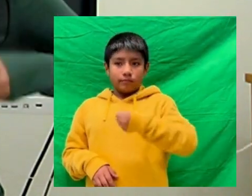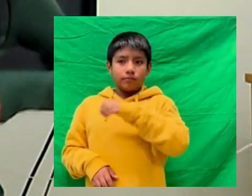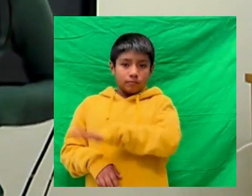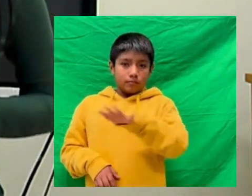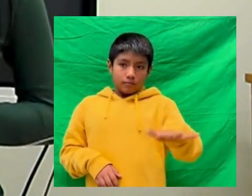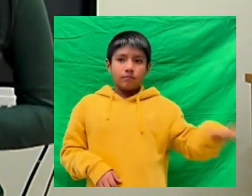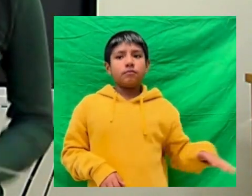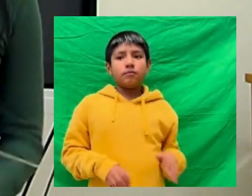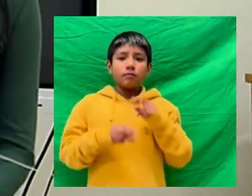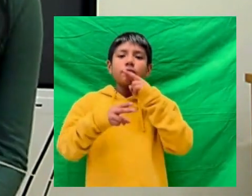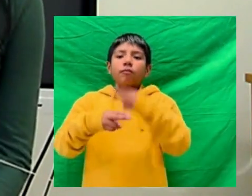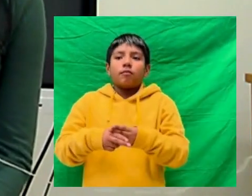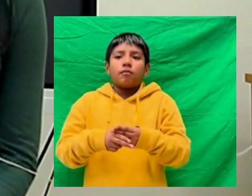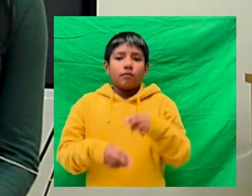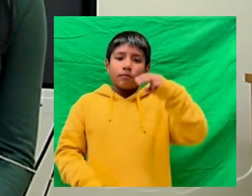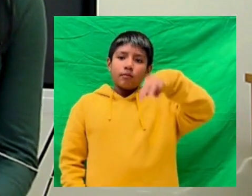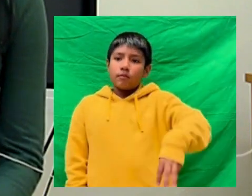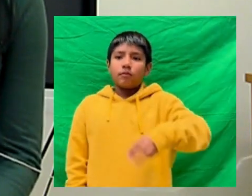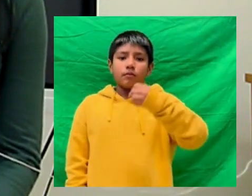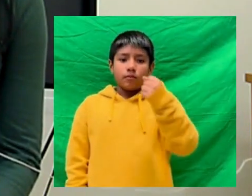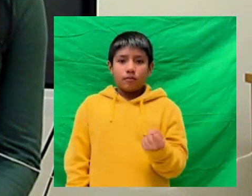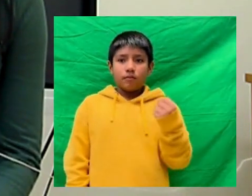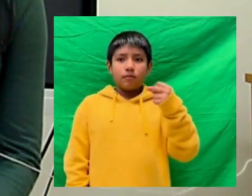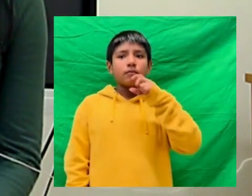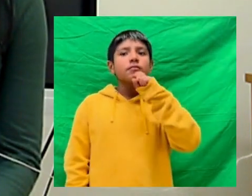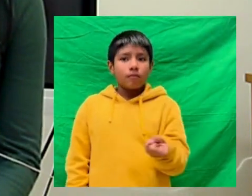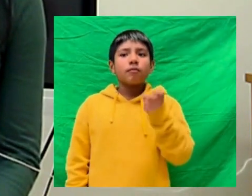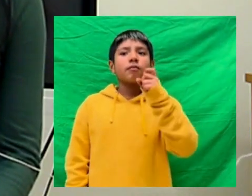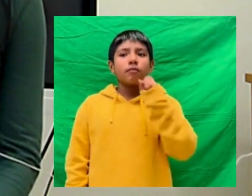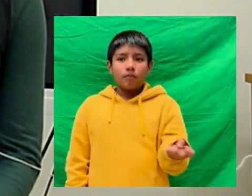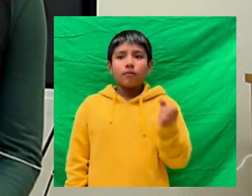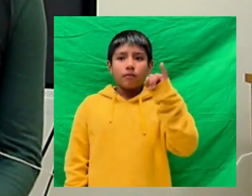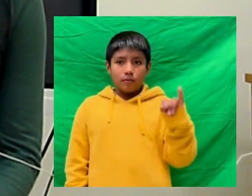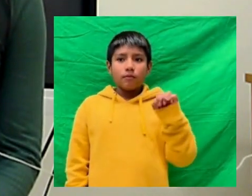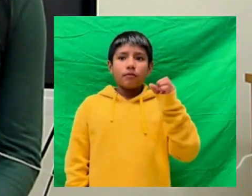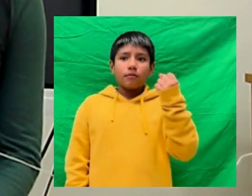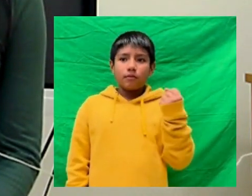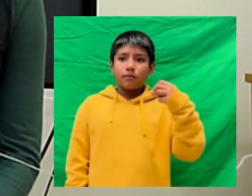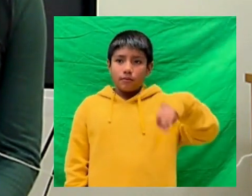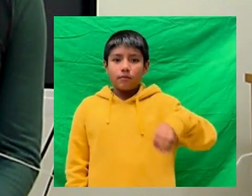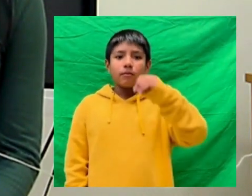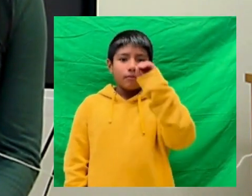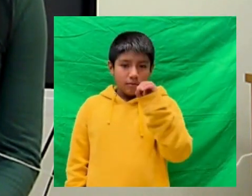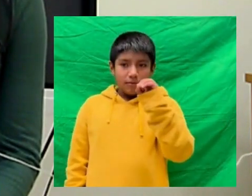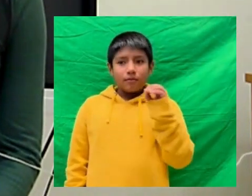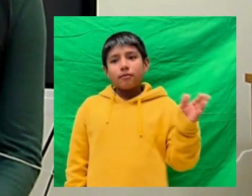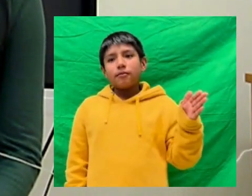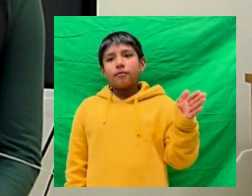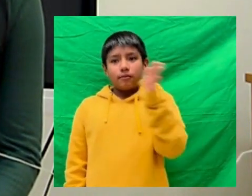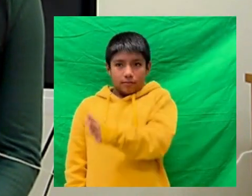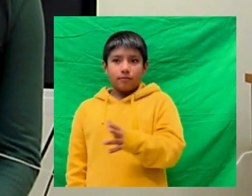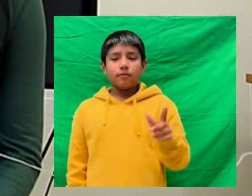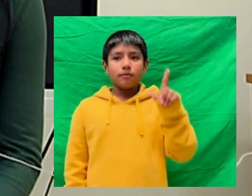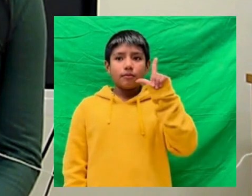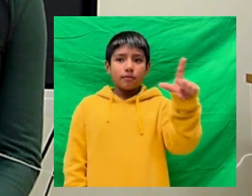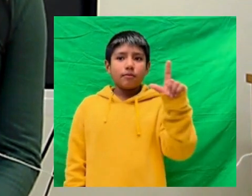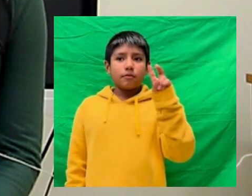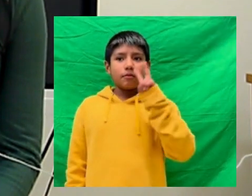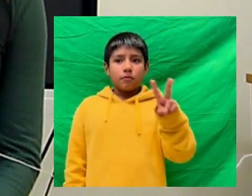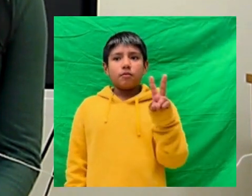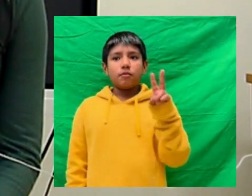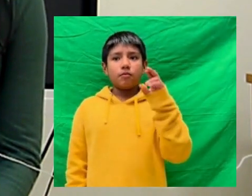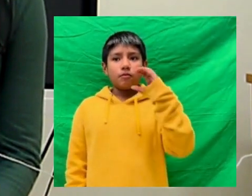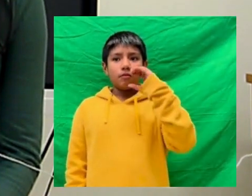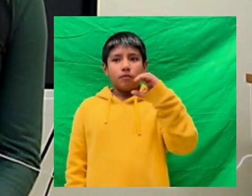Aurrezkuntza bia, gelako dana ugo ekarri. Aurrezkuntza irua, gelako